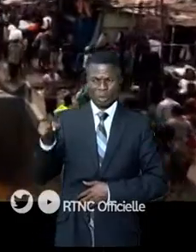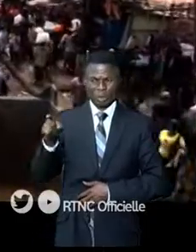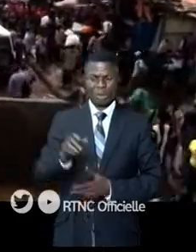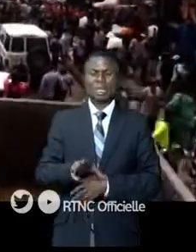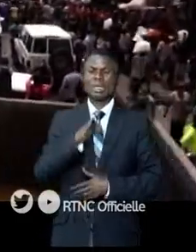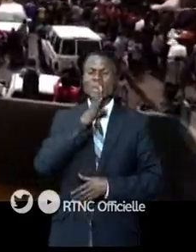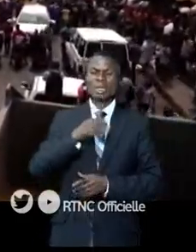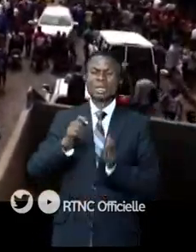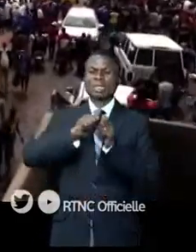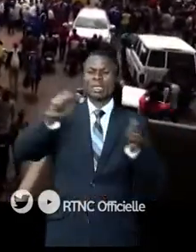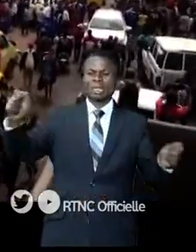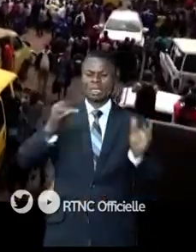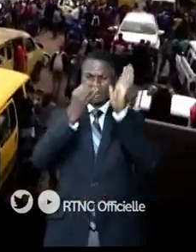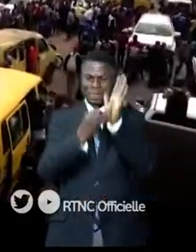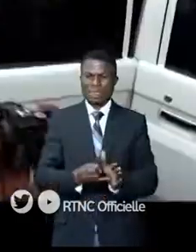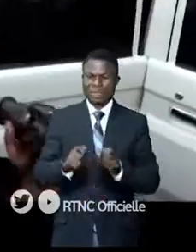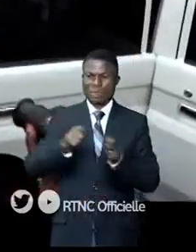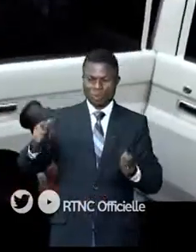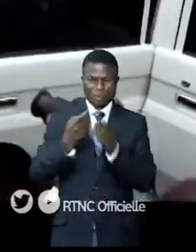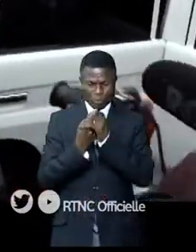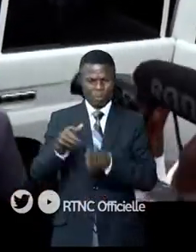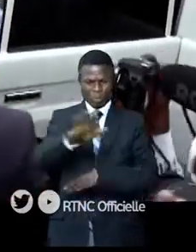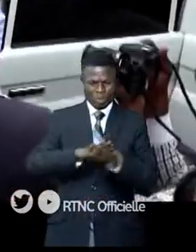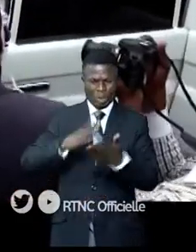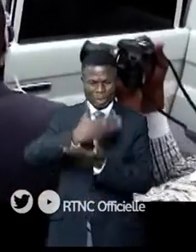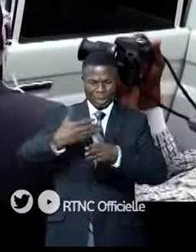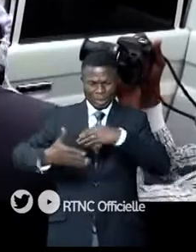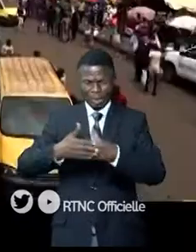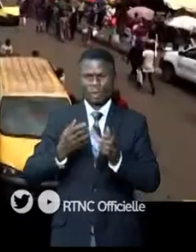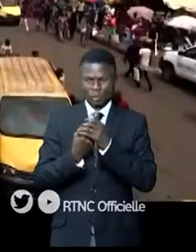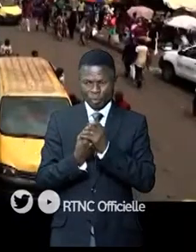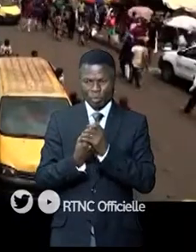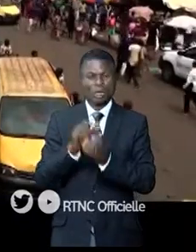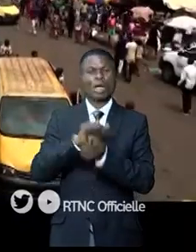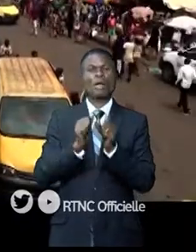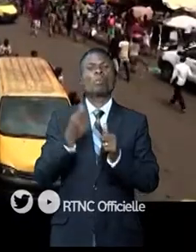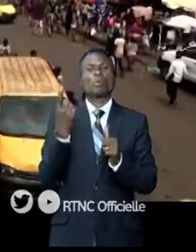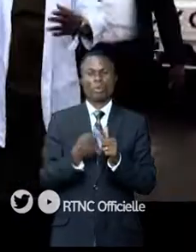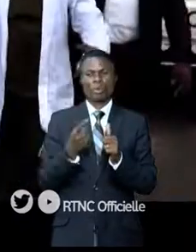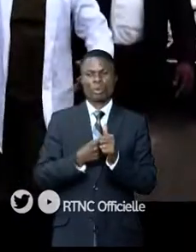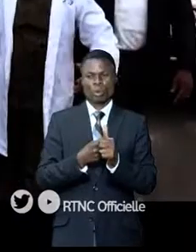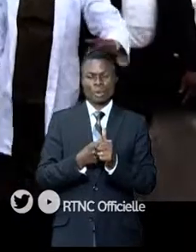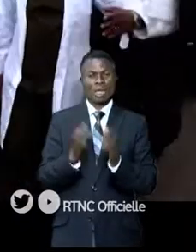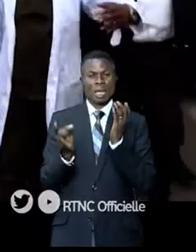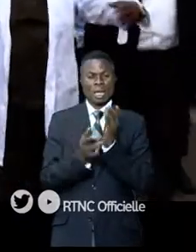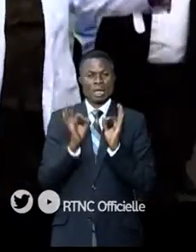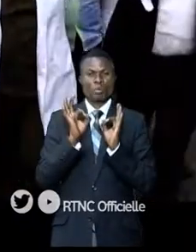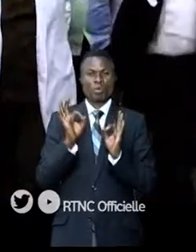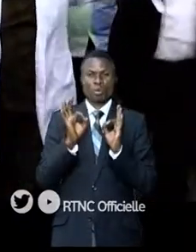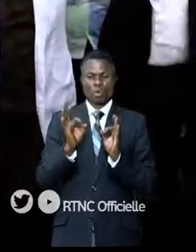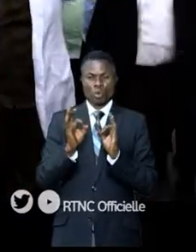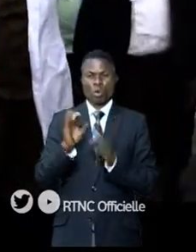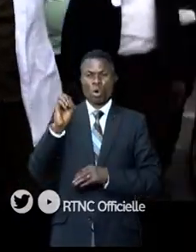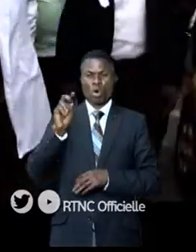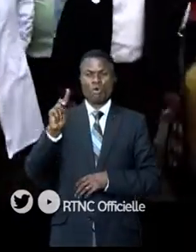long de 750 mètres, sera bientôt bétonné de fond en comble. Question certainement pour la nouvelle équipe dirigeante de l'Office